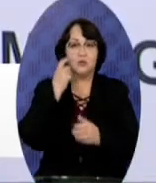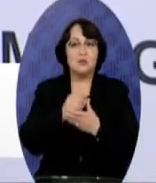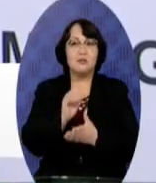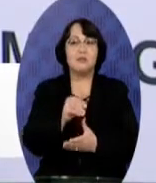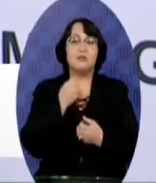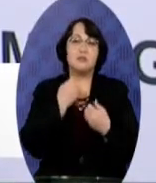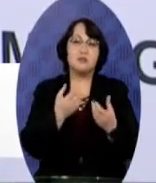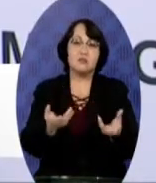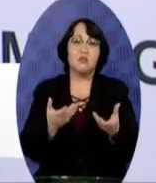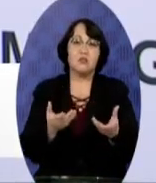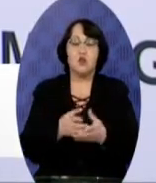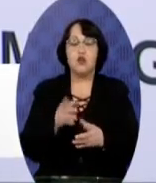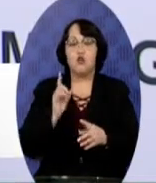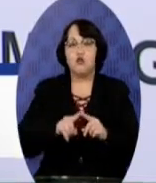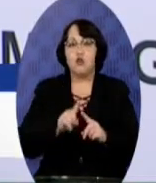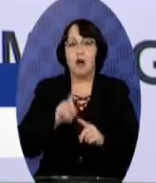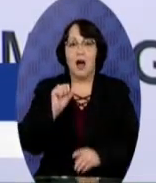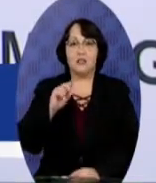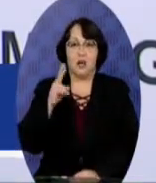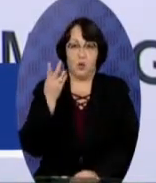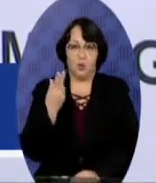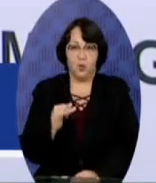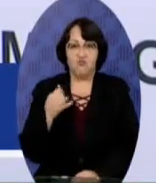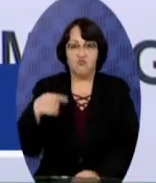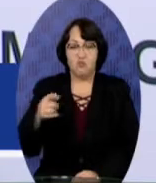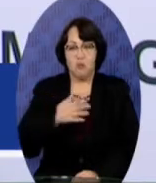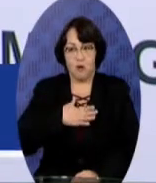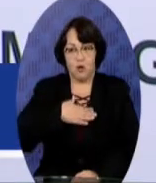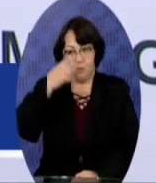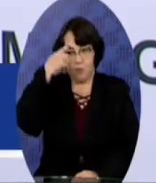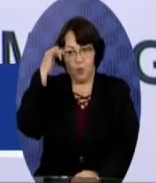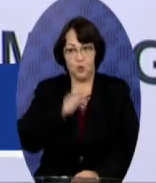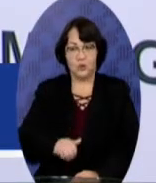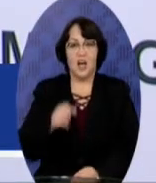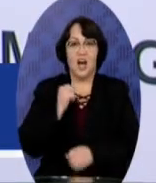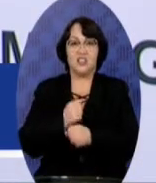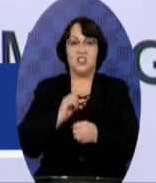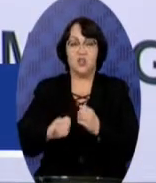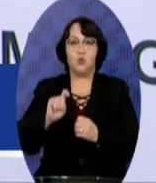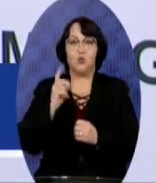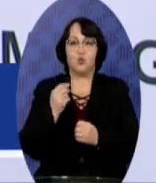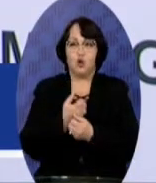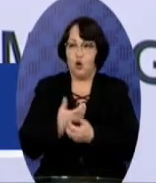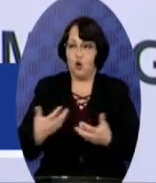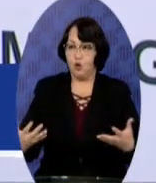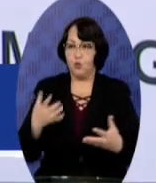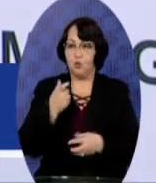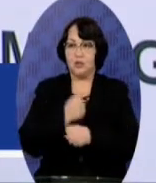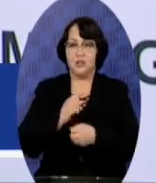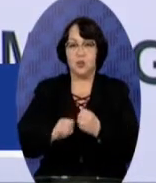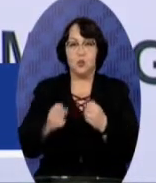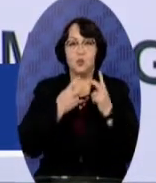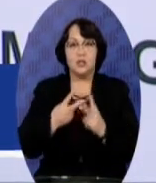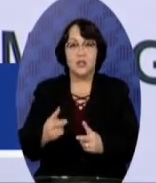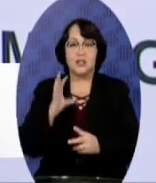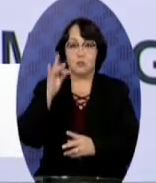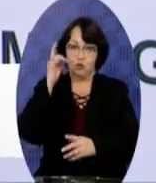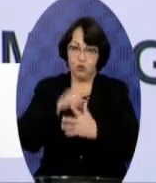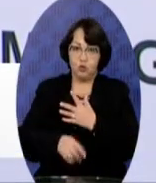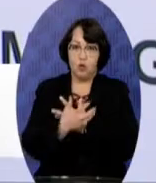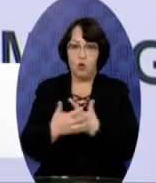Да ялангуяа энэ хөдөө аж ахуйн салбарт бол манай ажиллах хүчний хамгийн одоо олон хүмүүс бол ажиллаж байгаа үйлчилгээний салбарт хамгийн